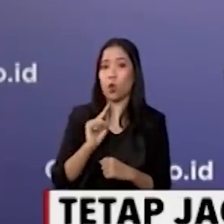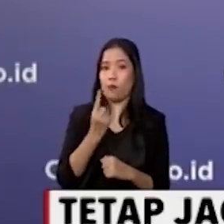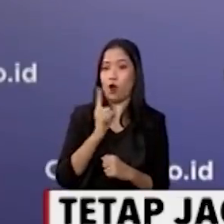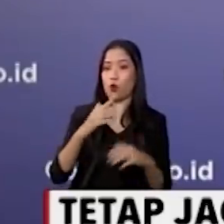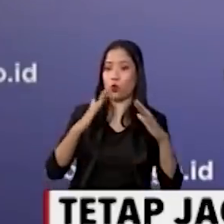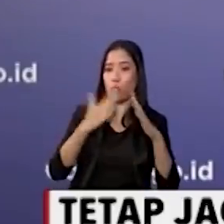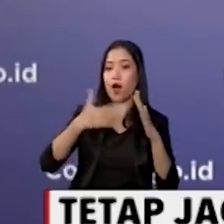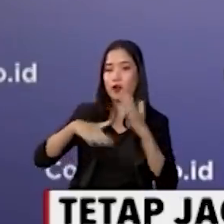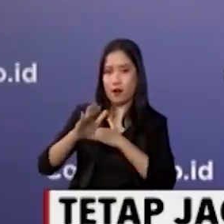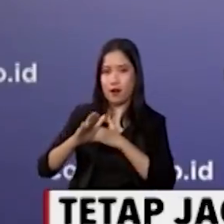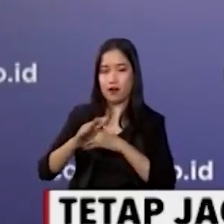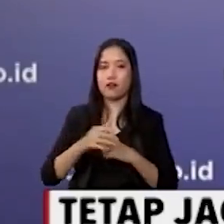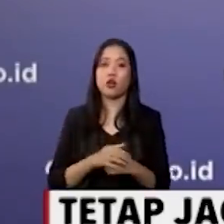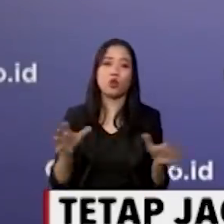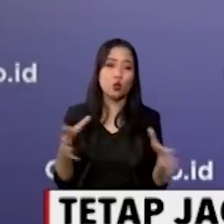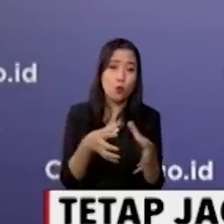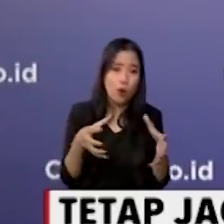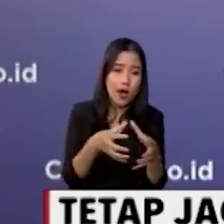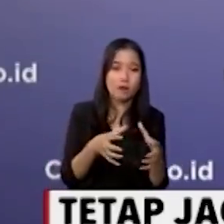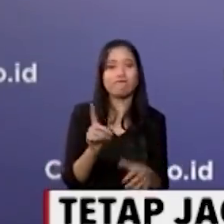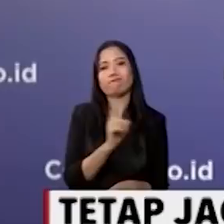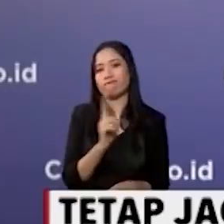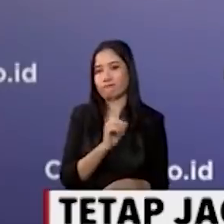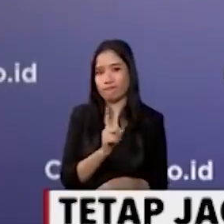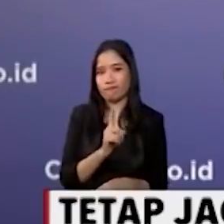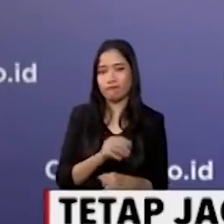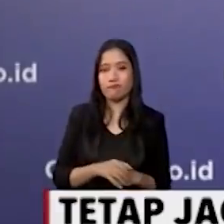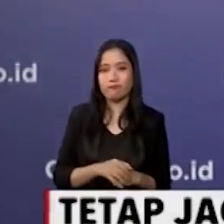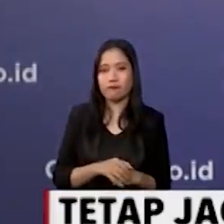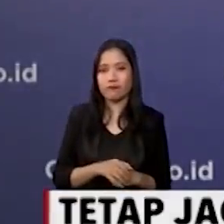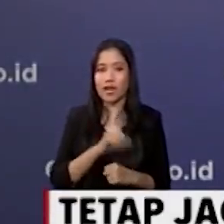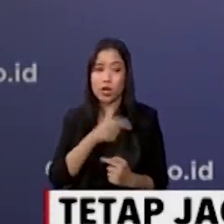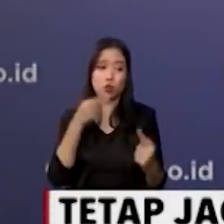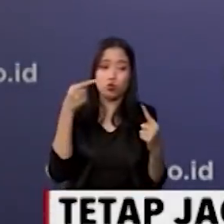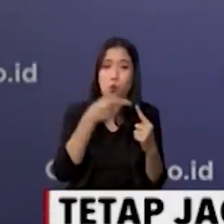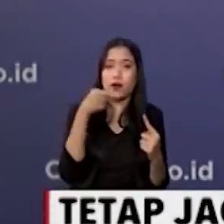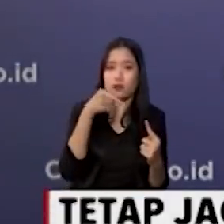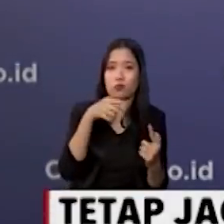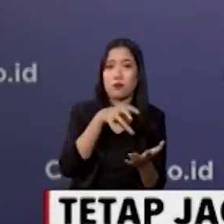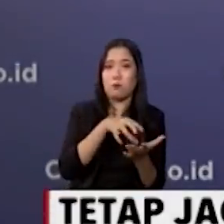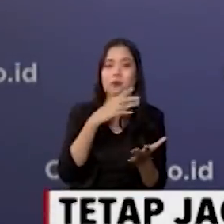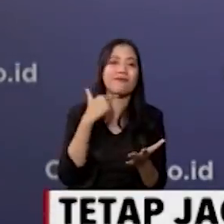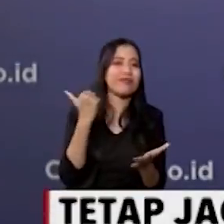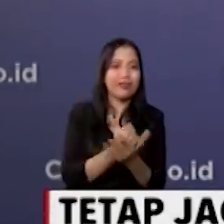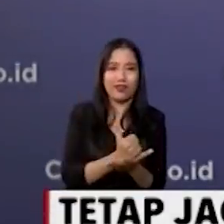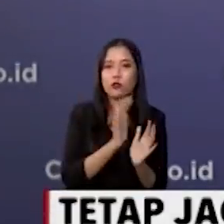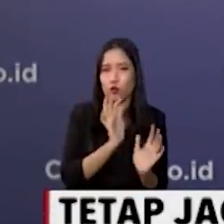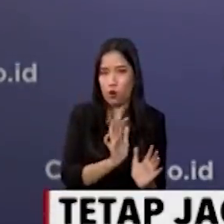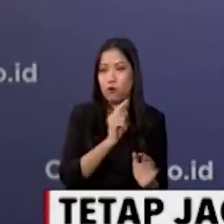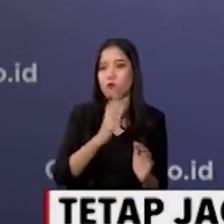rumah. Hindari kerumunan. Hanya pergi ke tujuan yang sangat penting dan langsung pulang